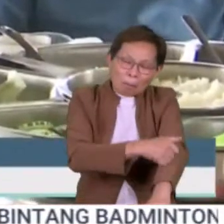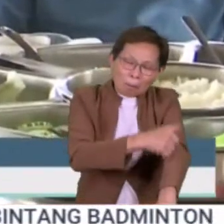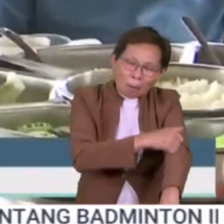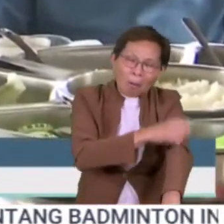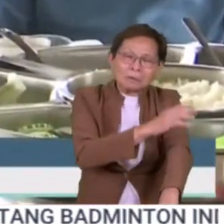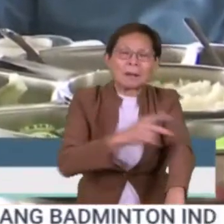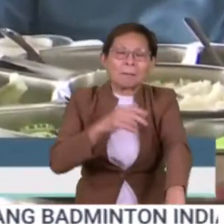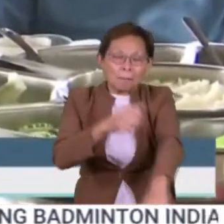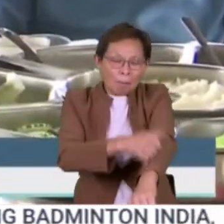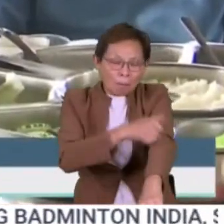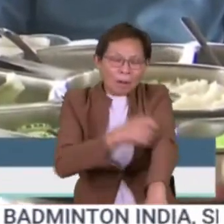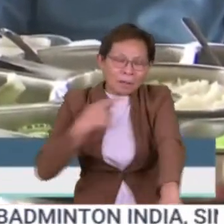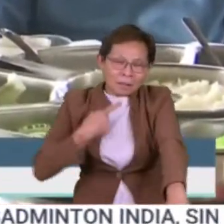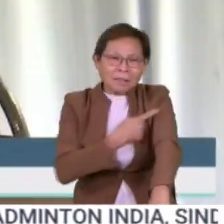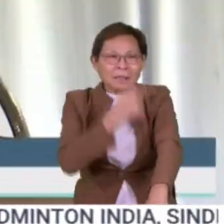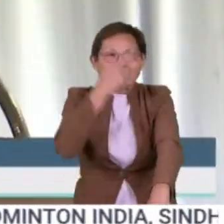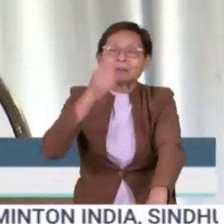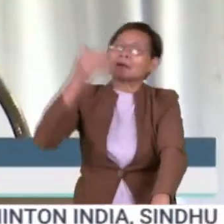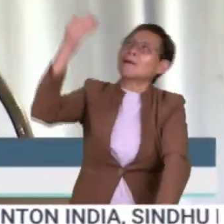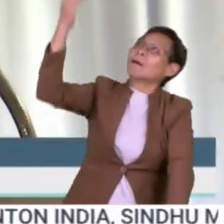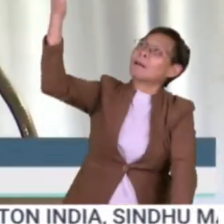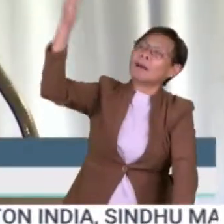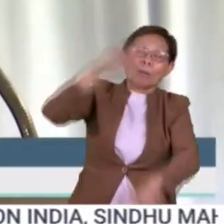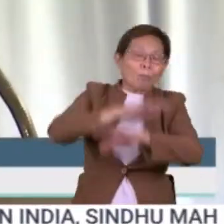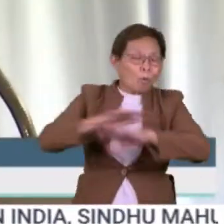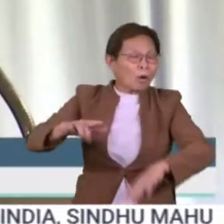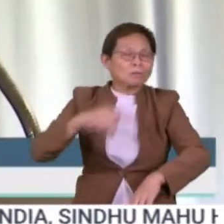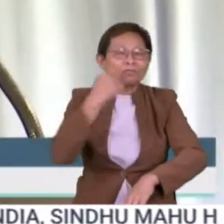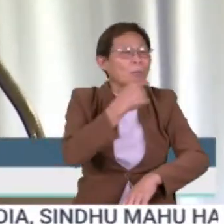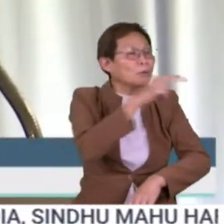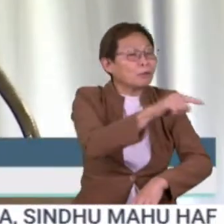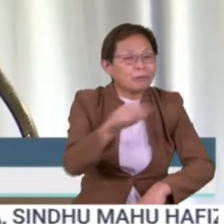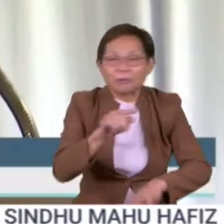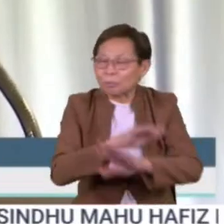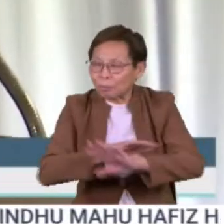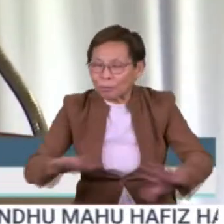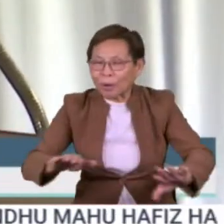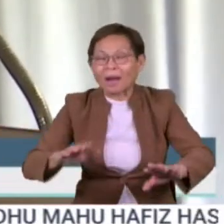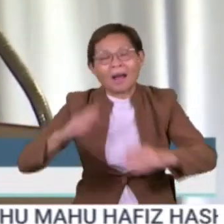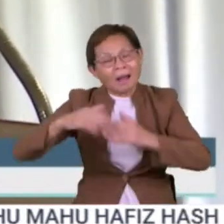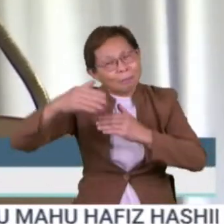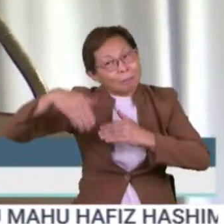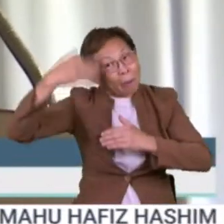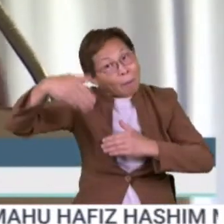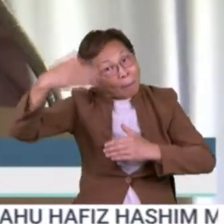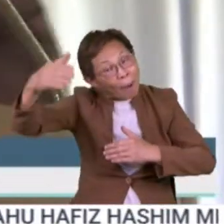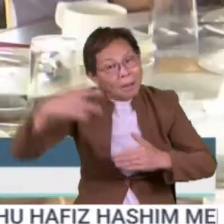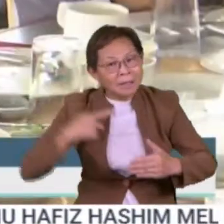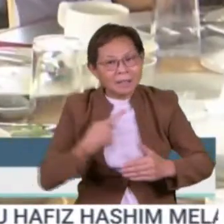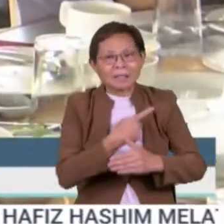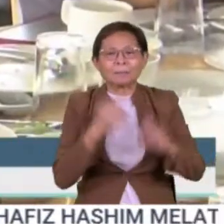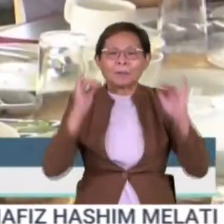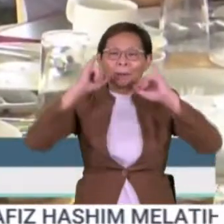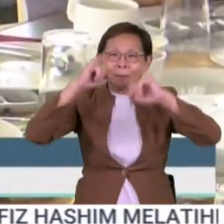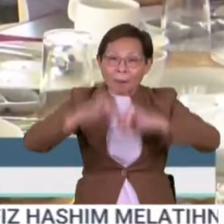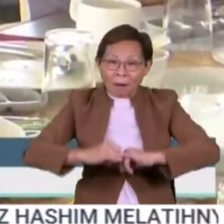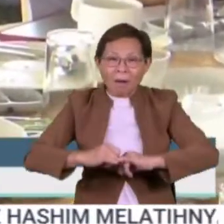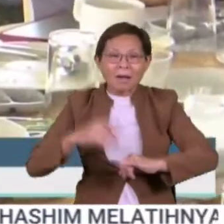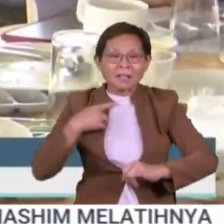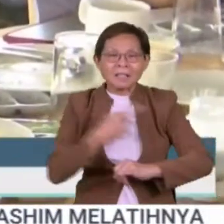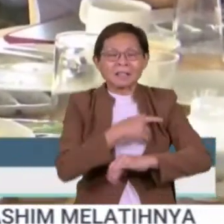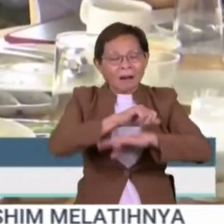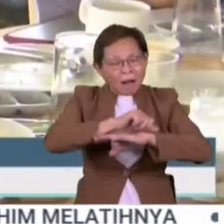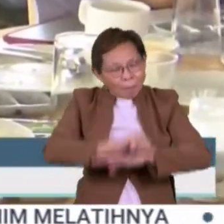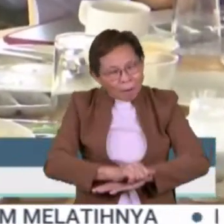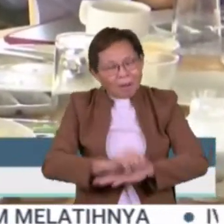kita itu mestilah karena Allah Ta'ala bukan karena siapa karena akhirnya apabila kita beribadah apabila kita